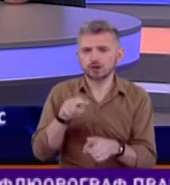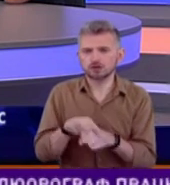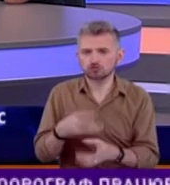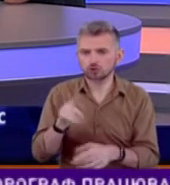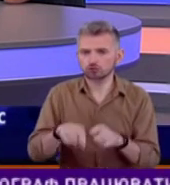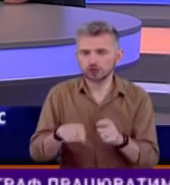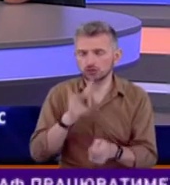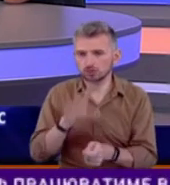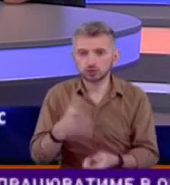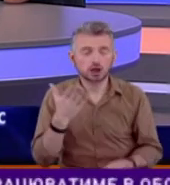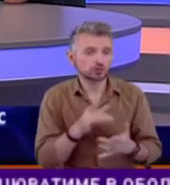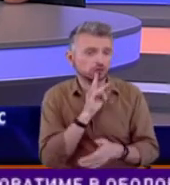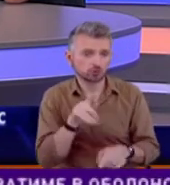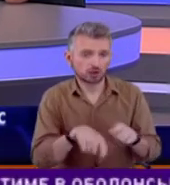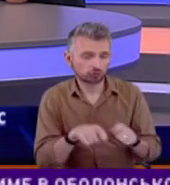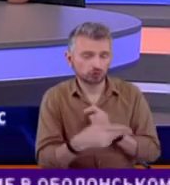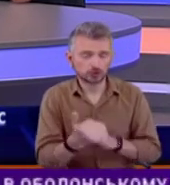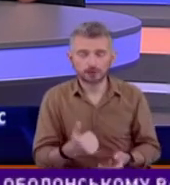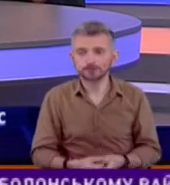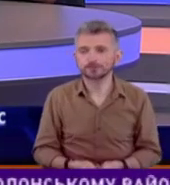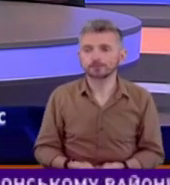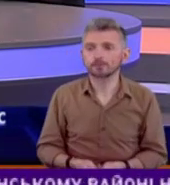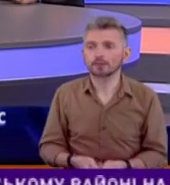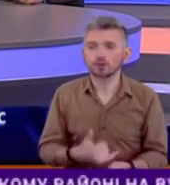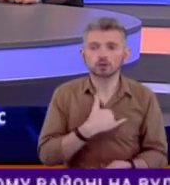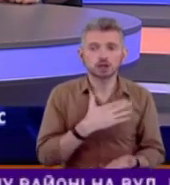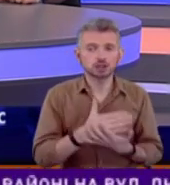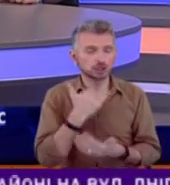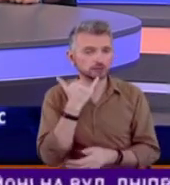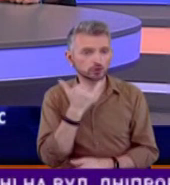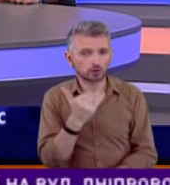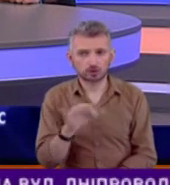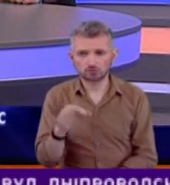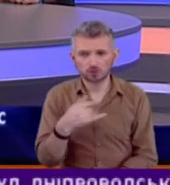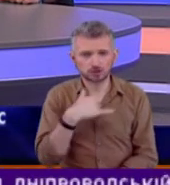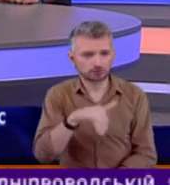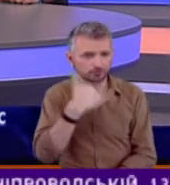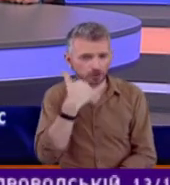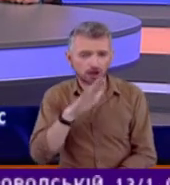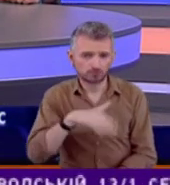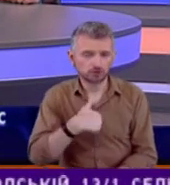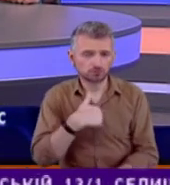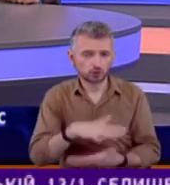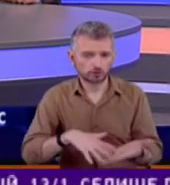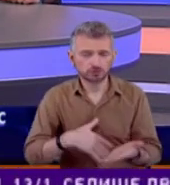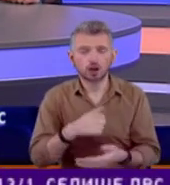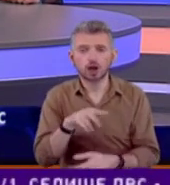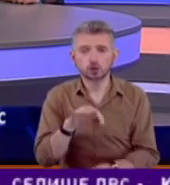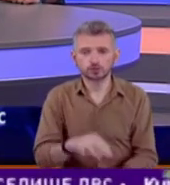контролю. Якщо не буде ефективного контролю, так. У нас є... Телефонний дзвінок просто. Можна я візьму, а потім ми продовжимо з вами. Алло,